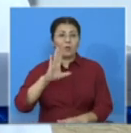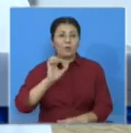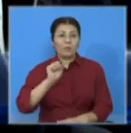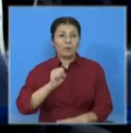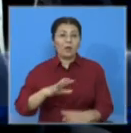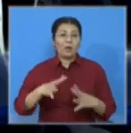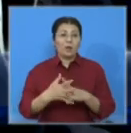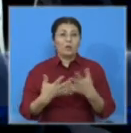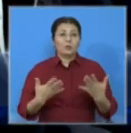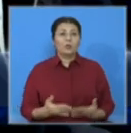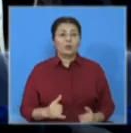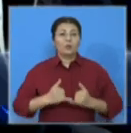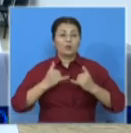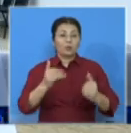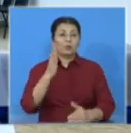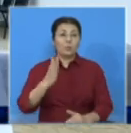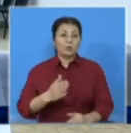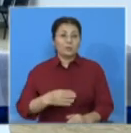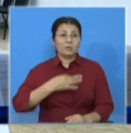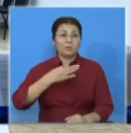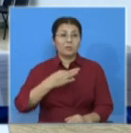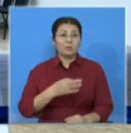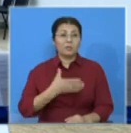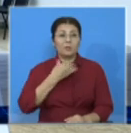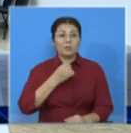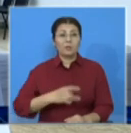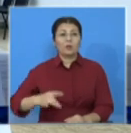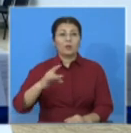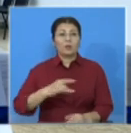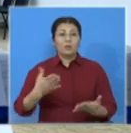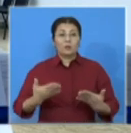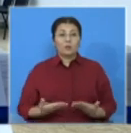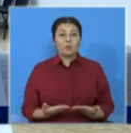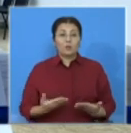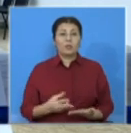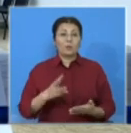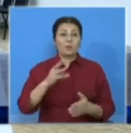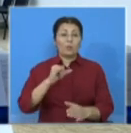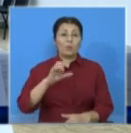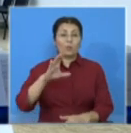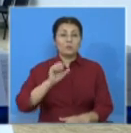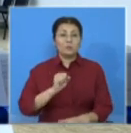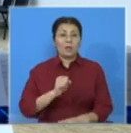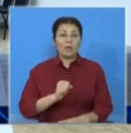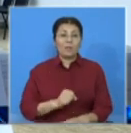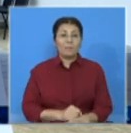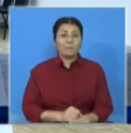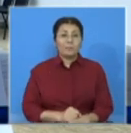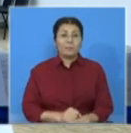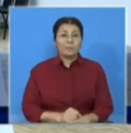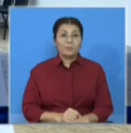дейміз. Имам ретінде осы Мәртөк ауданының тұрғыны Муса деген медреседе білім